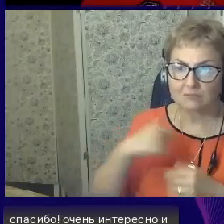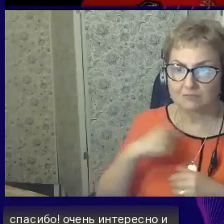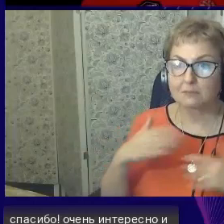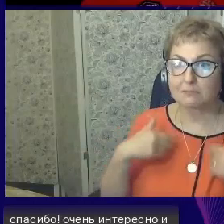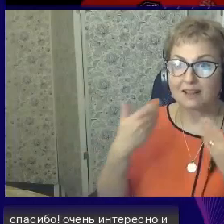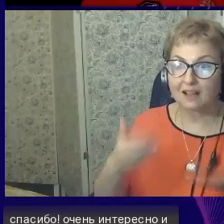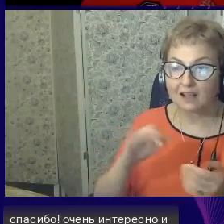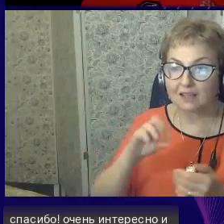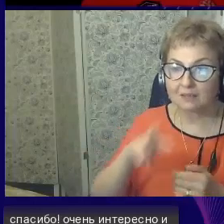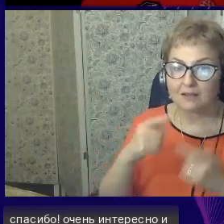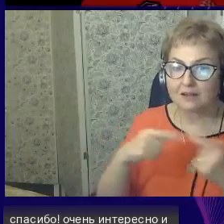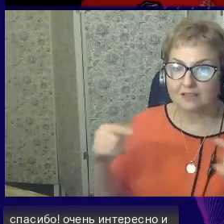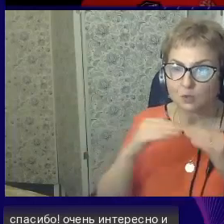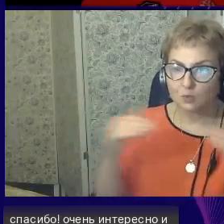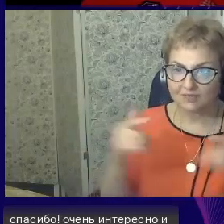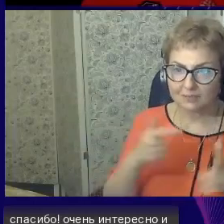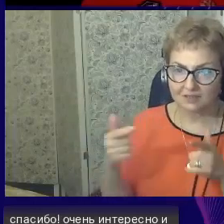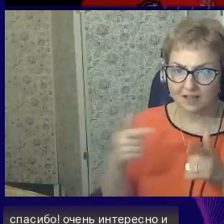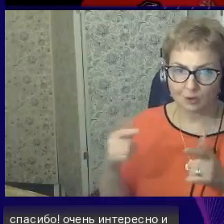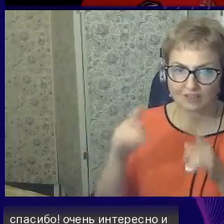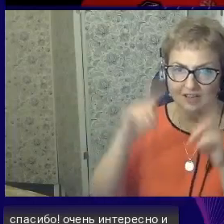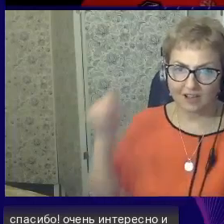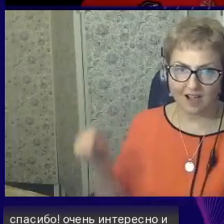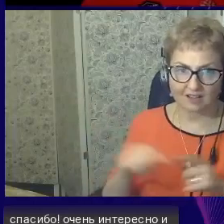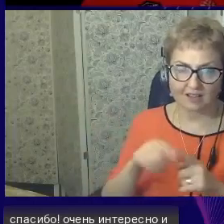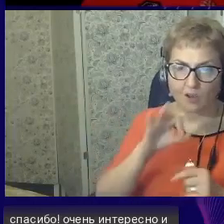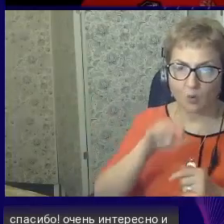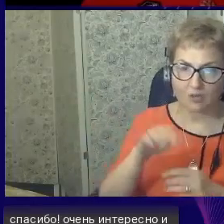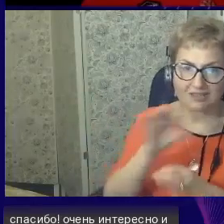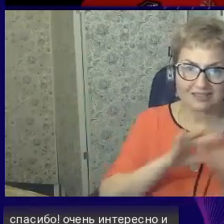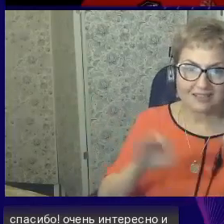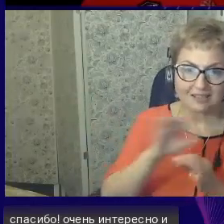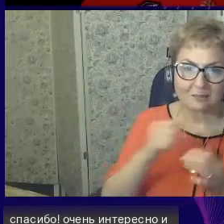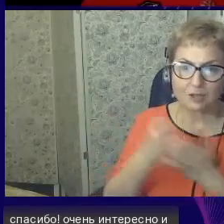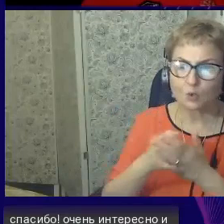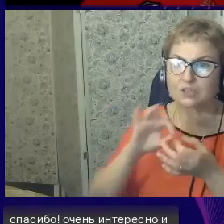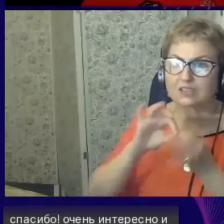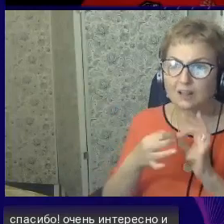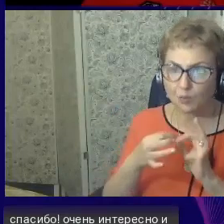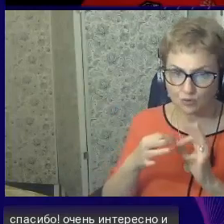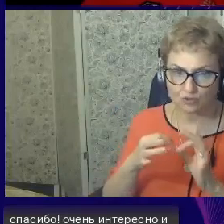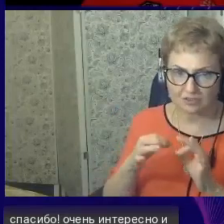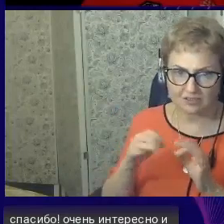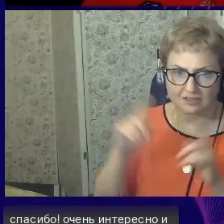им предлагаем разный уровень подготовки карт. Практически от схем до сложных карт.